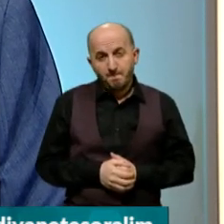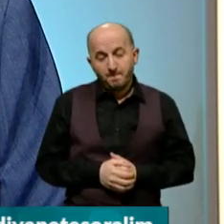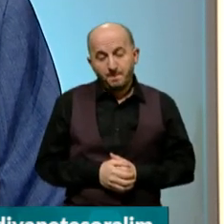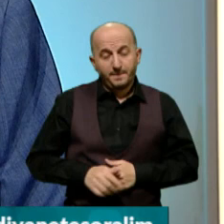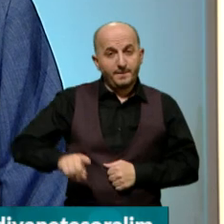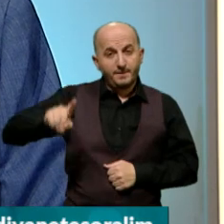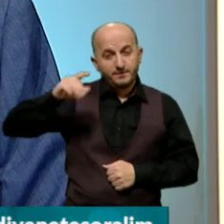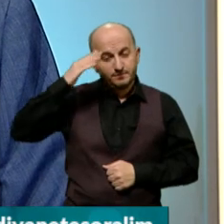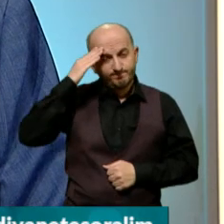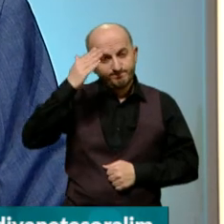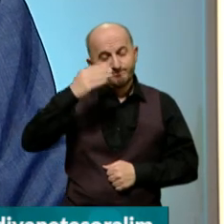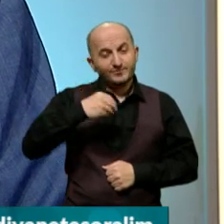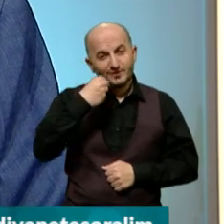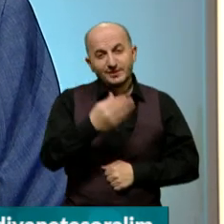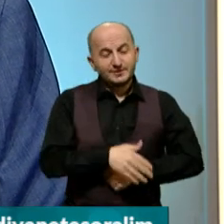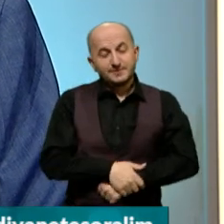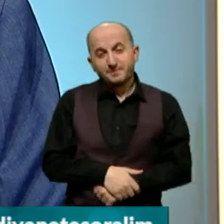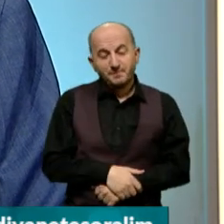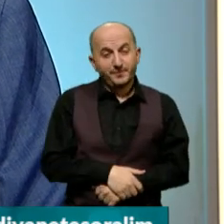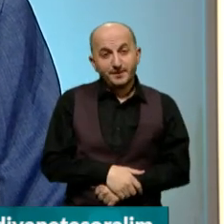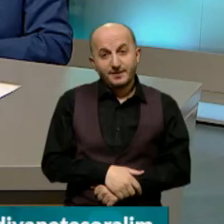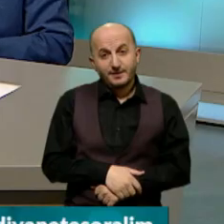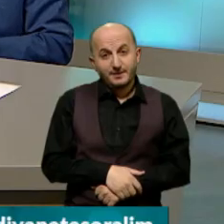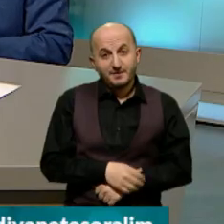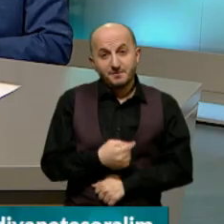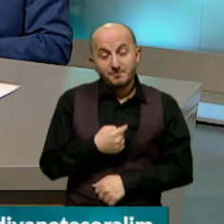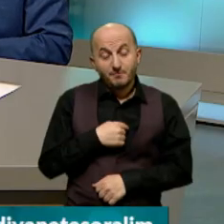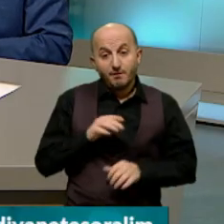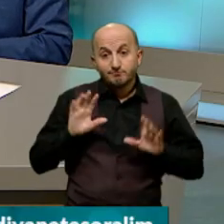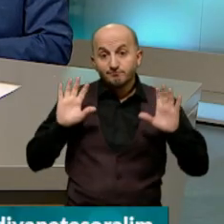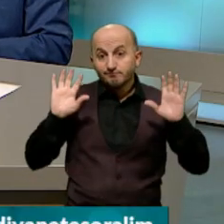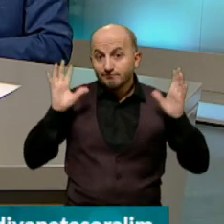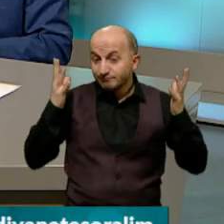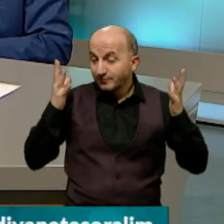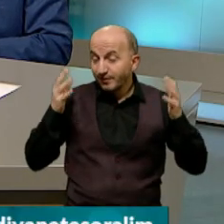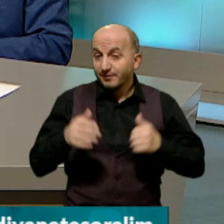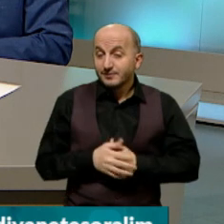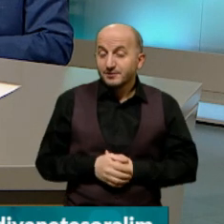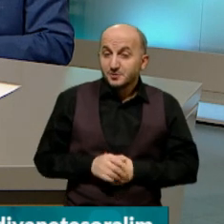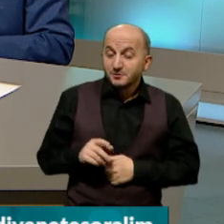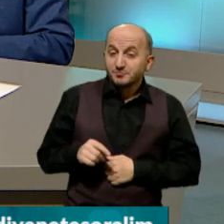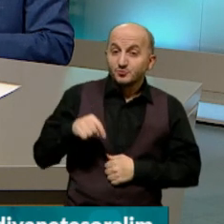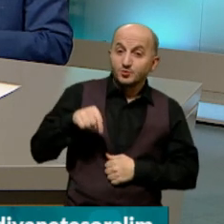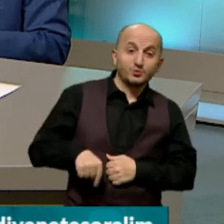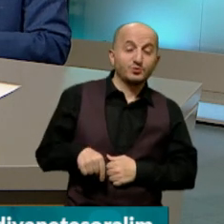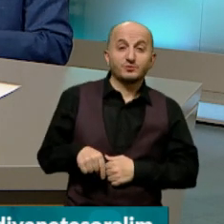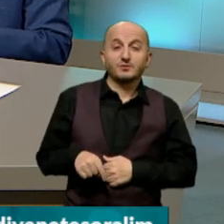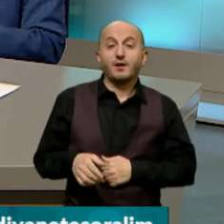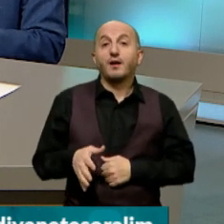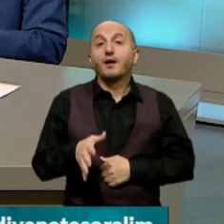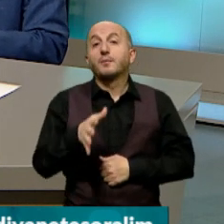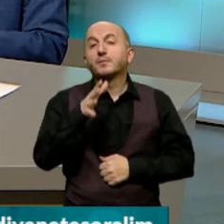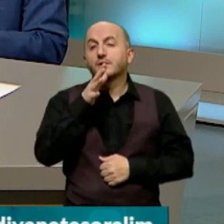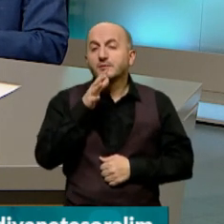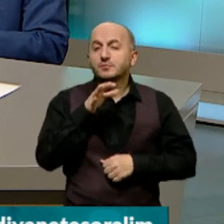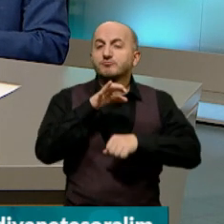Allah selamet versin bir kardeşimiz. Amin. Dedi ki vallahi ben hayret ediyorum. Yani bugün bilimin,